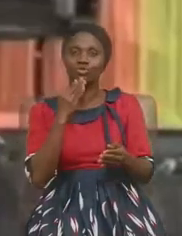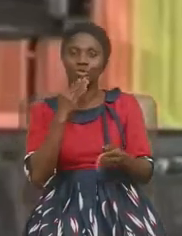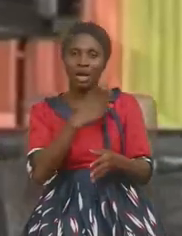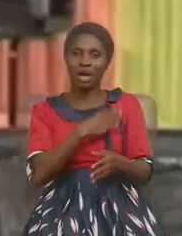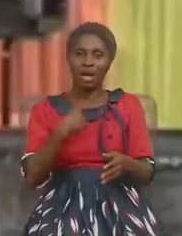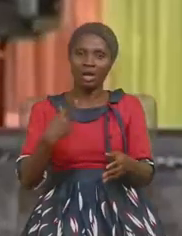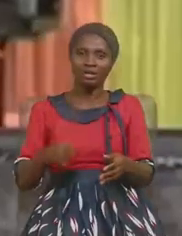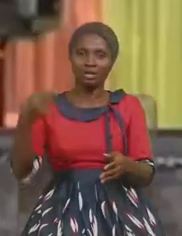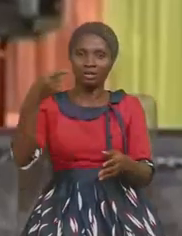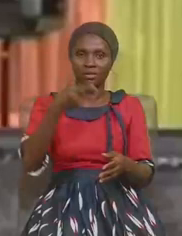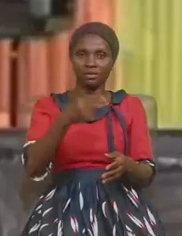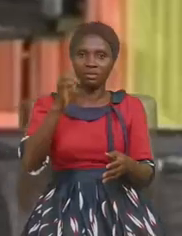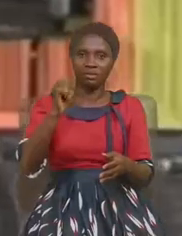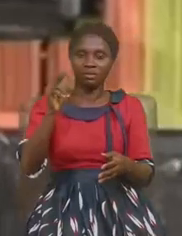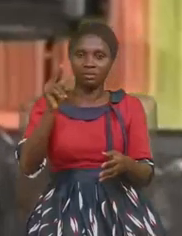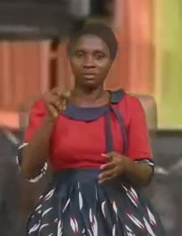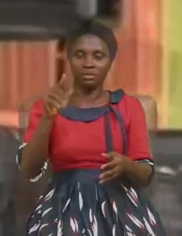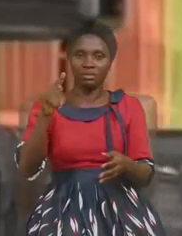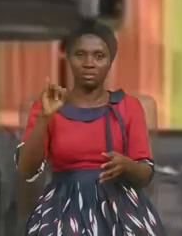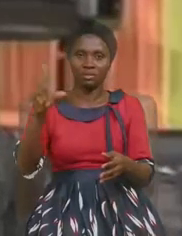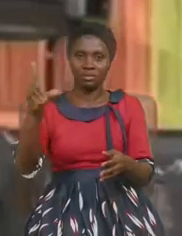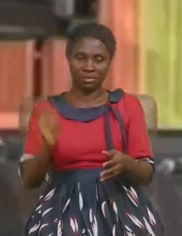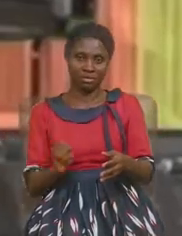les religieux et les idolâtres.